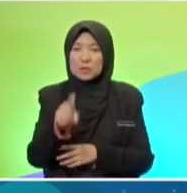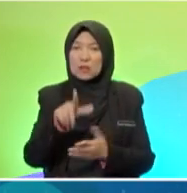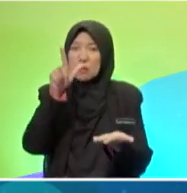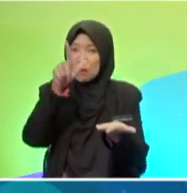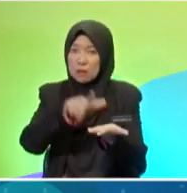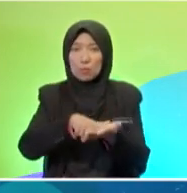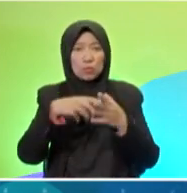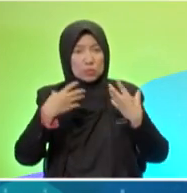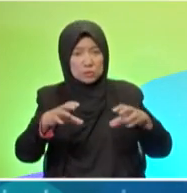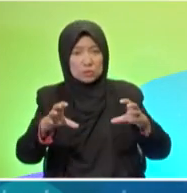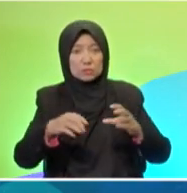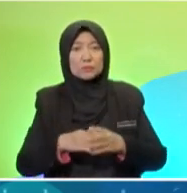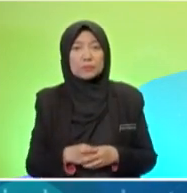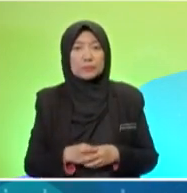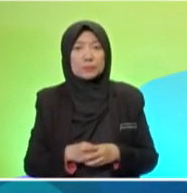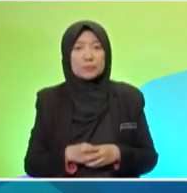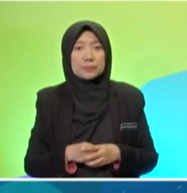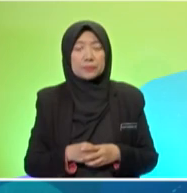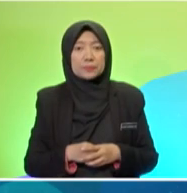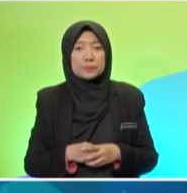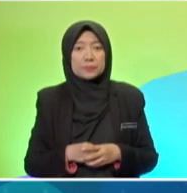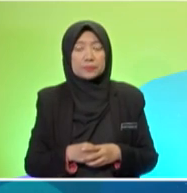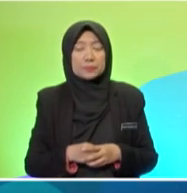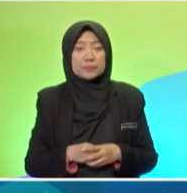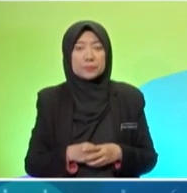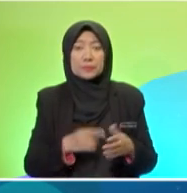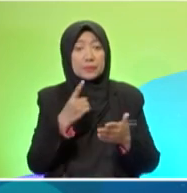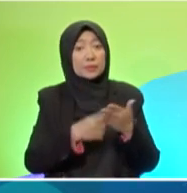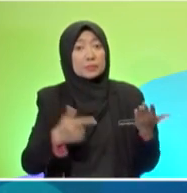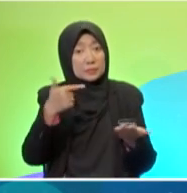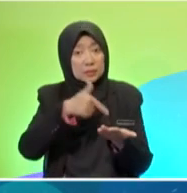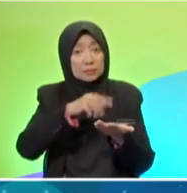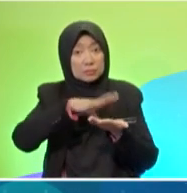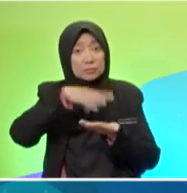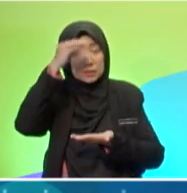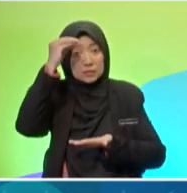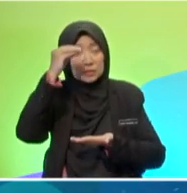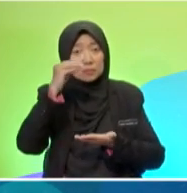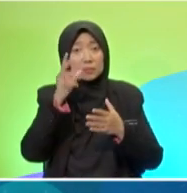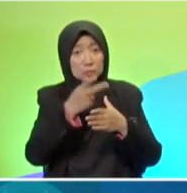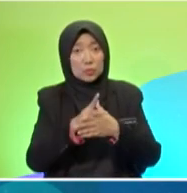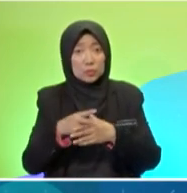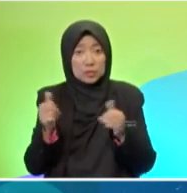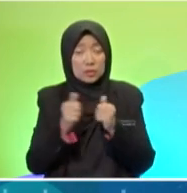dia seterusnya Zakwan apa boleh belajar dari sesi pembelajaran hari ini